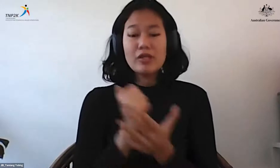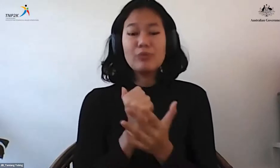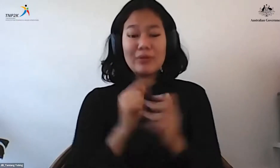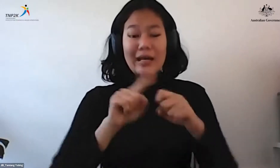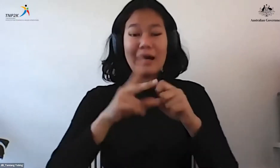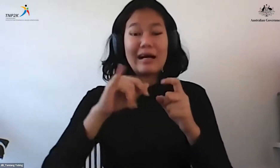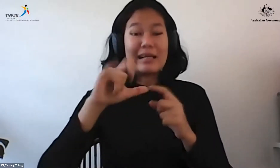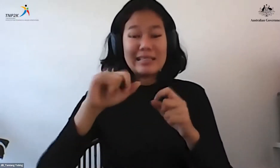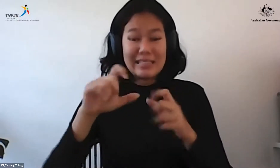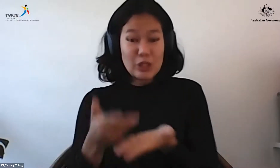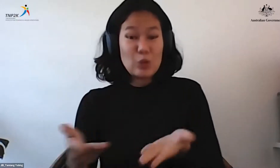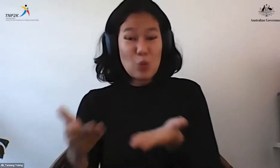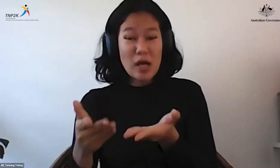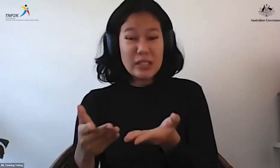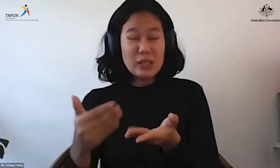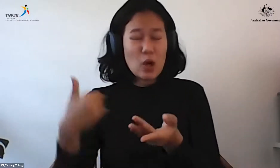sejak